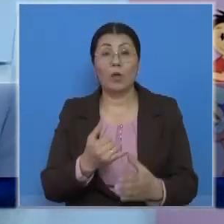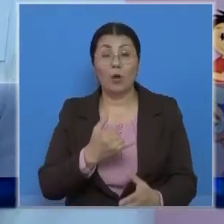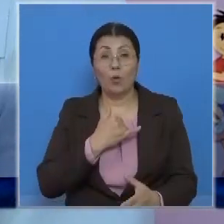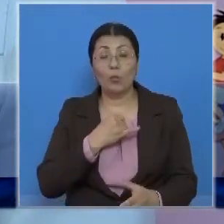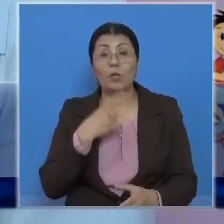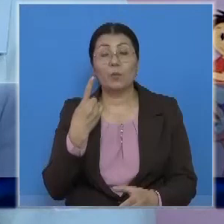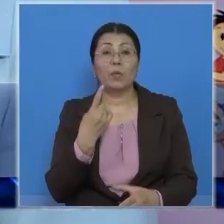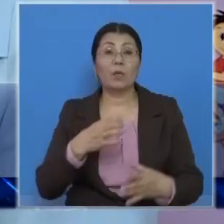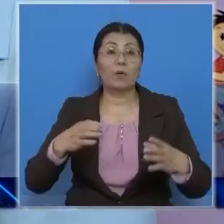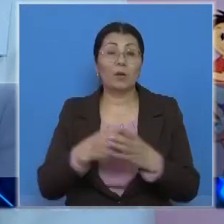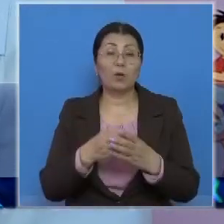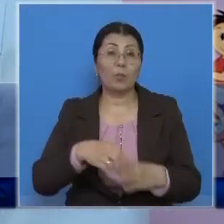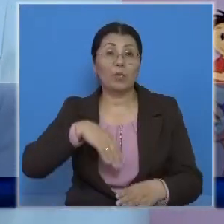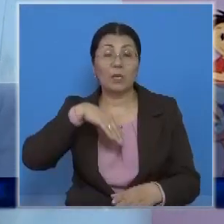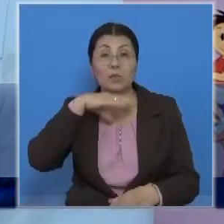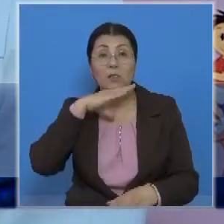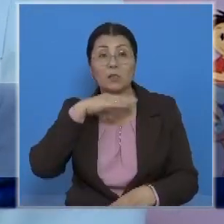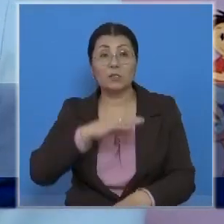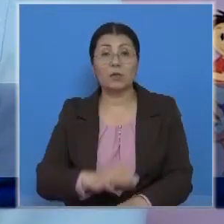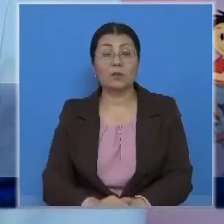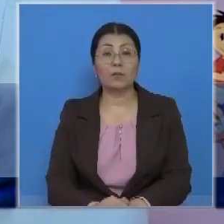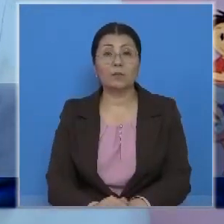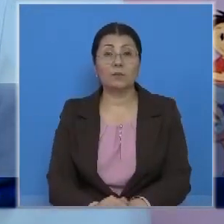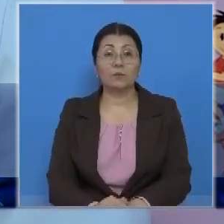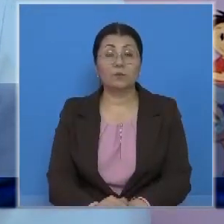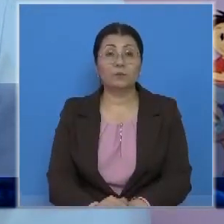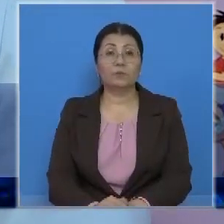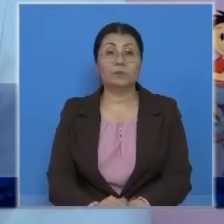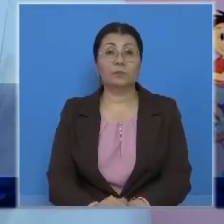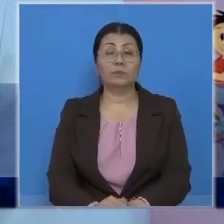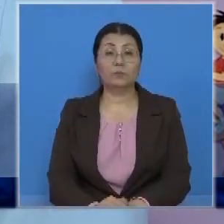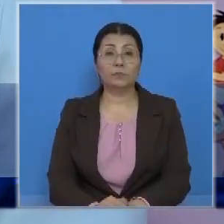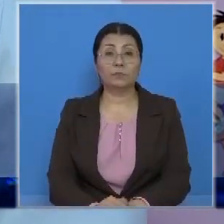поэтому мы одну группу крови переливаем только для одной группы крови, то есть мы не смешиваем группы крови.